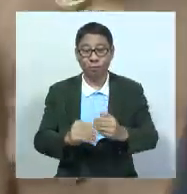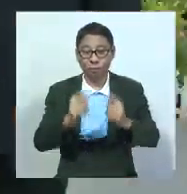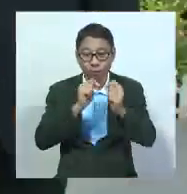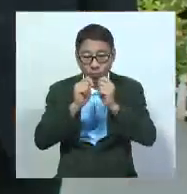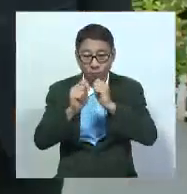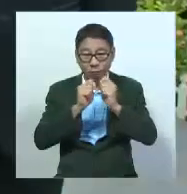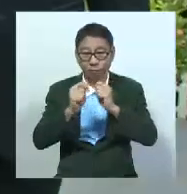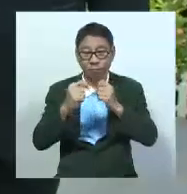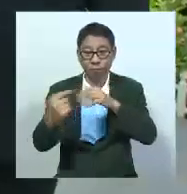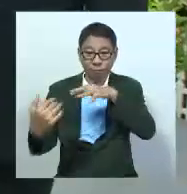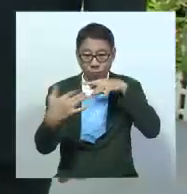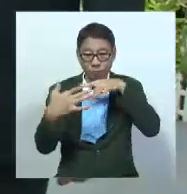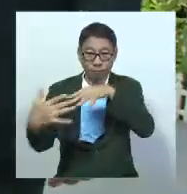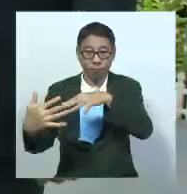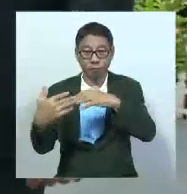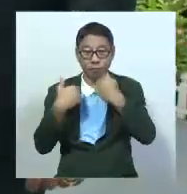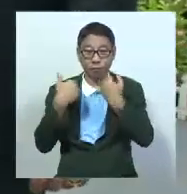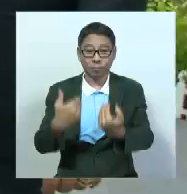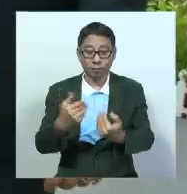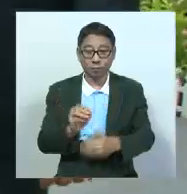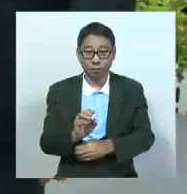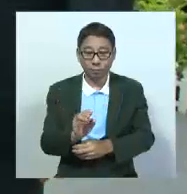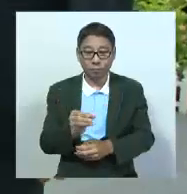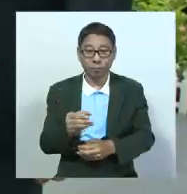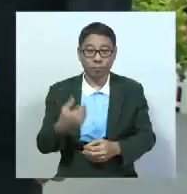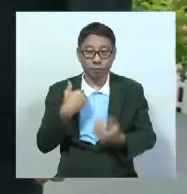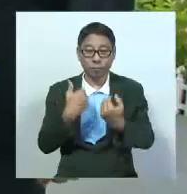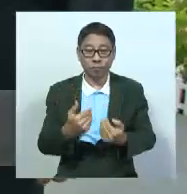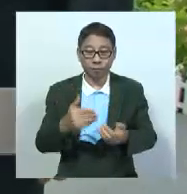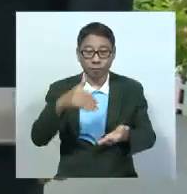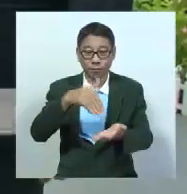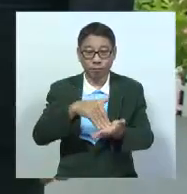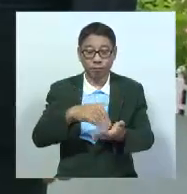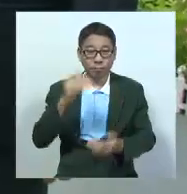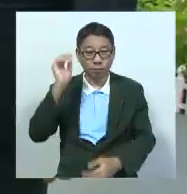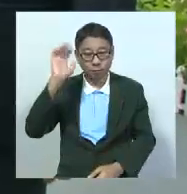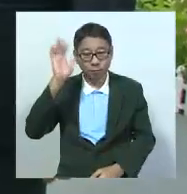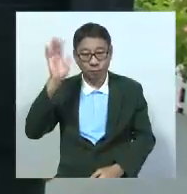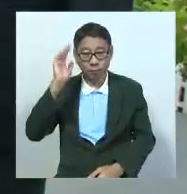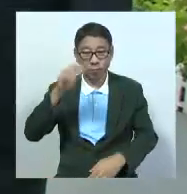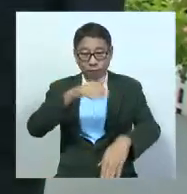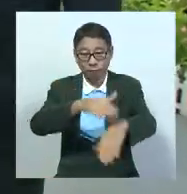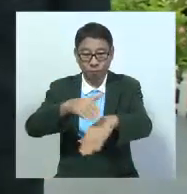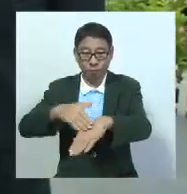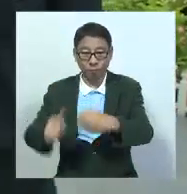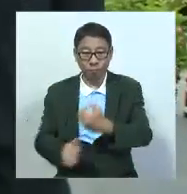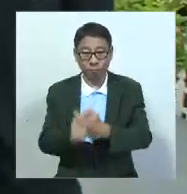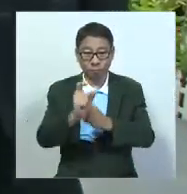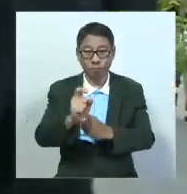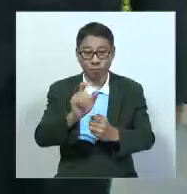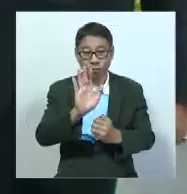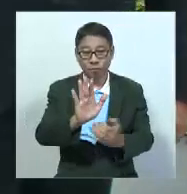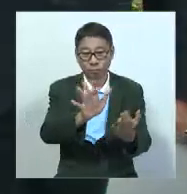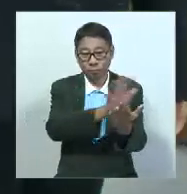ต่อสื่อสารการสั่งการในลักษณะวอลลุ่มรวมทั้งเป็นศูนย์ปฏิบัติการประชาสัมพันธ์และแจ้งเตือนภัยพิบัติแห่งช